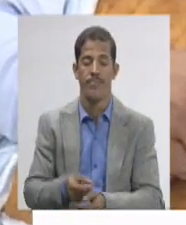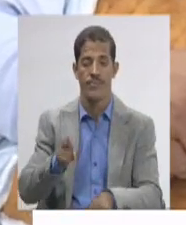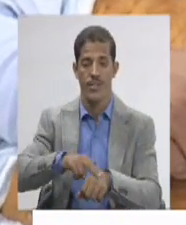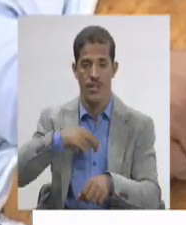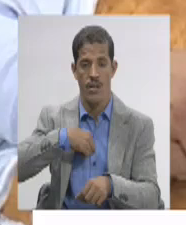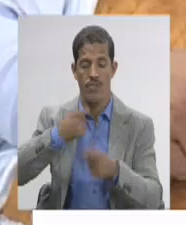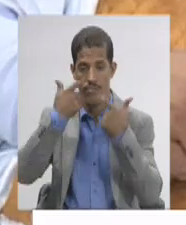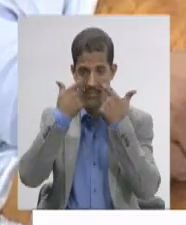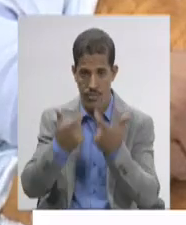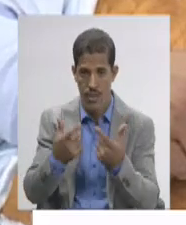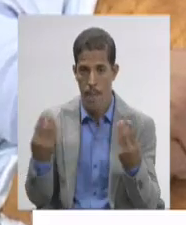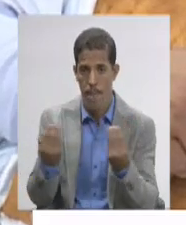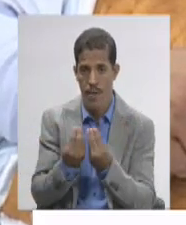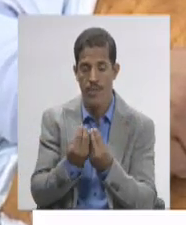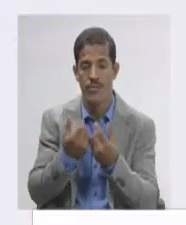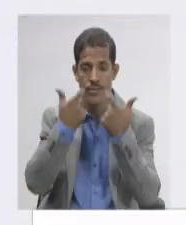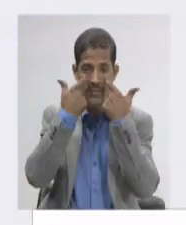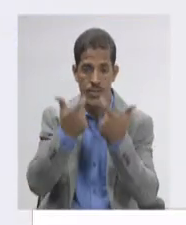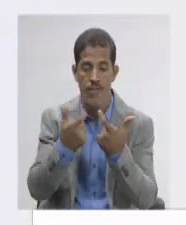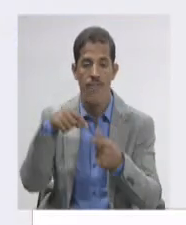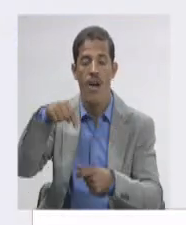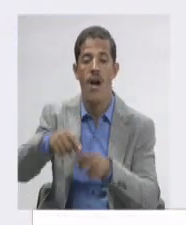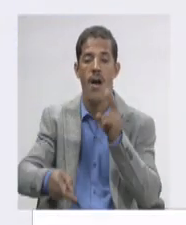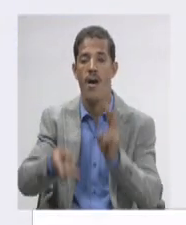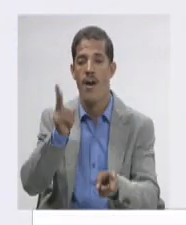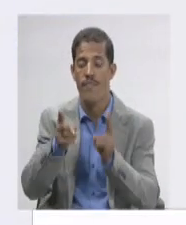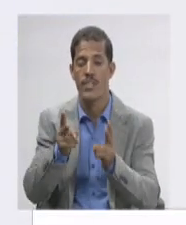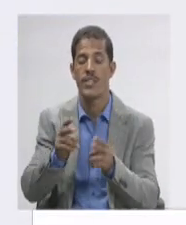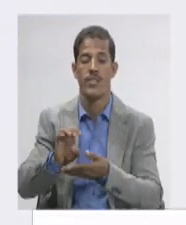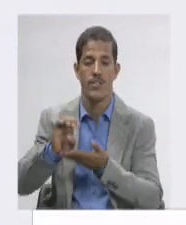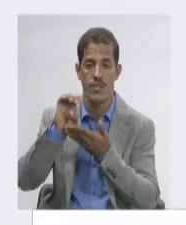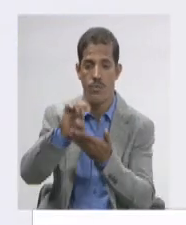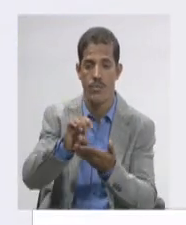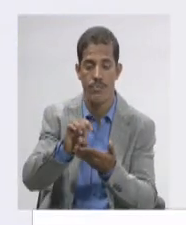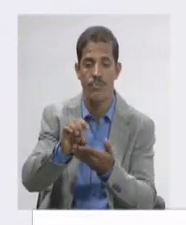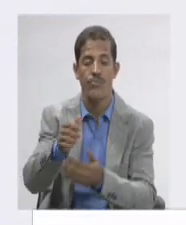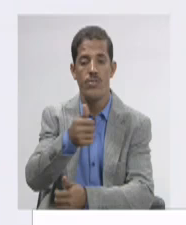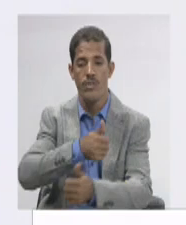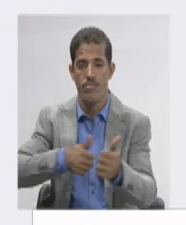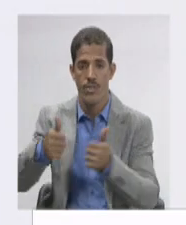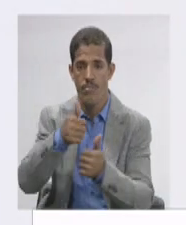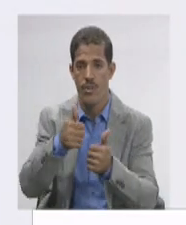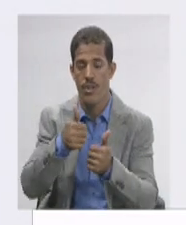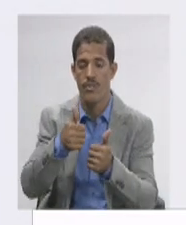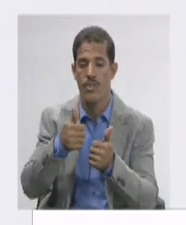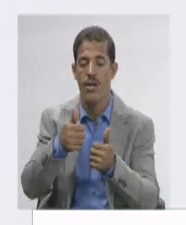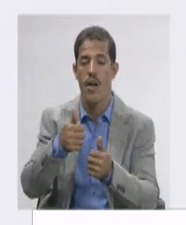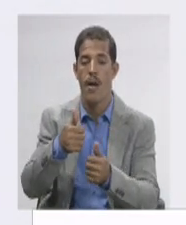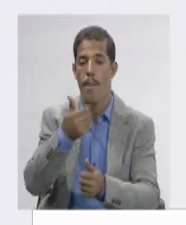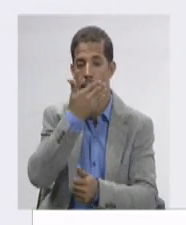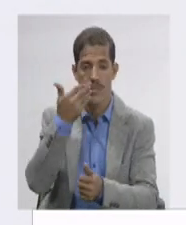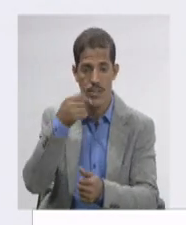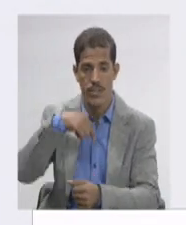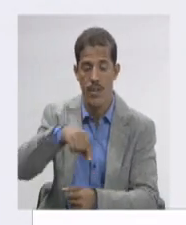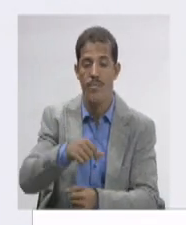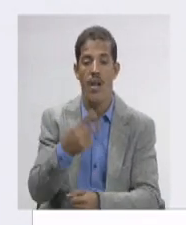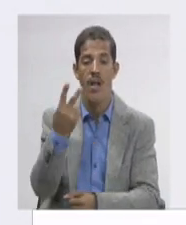الحضور للاشراف على حفل تسليم جوائز المسابقات التلفزيونيه الرمضانيه للعام 2024